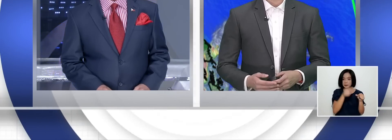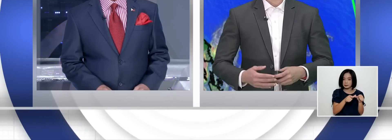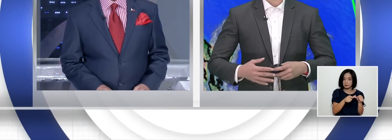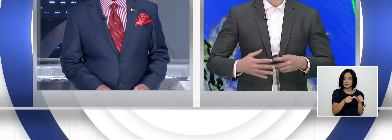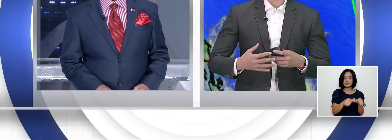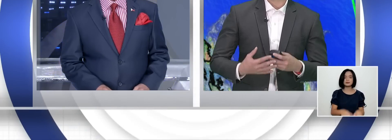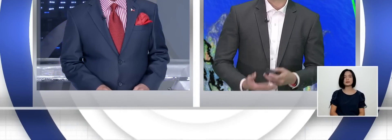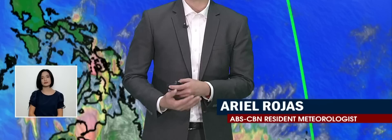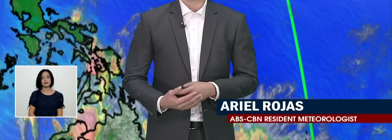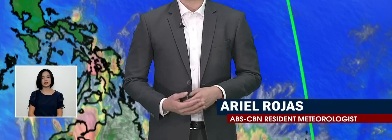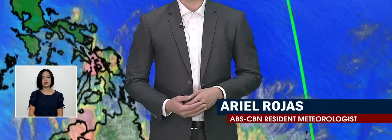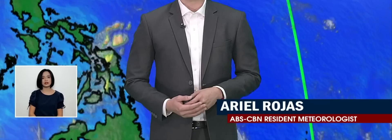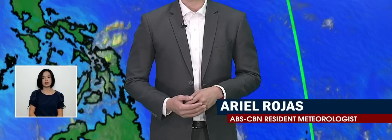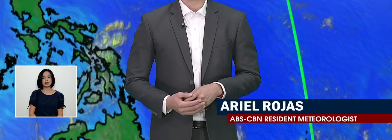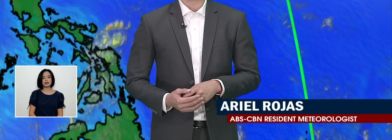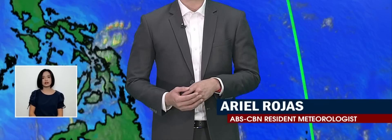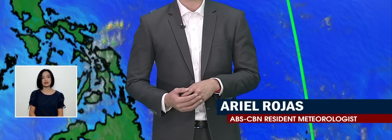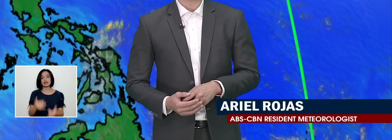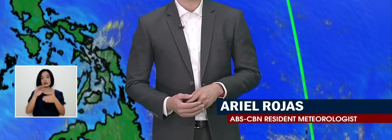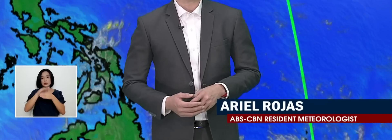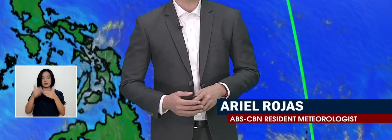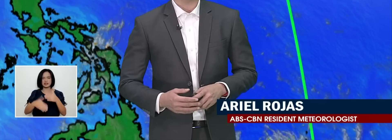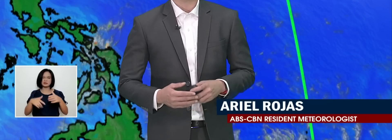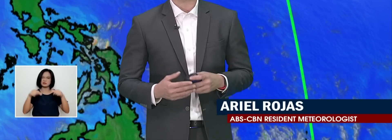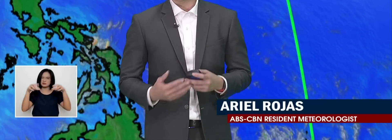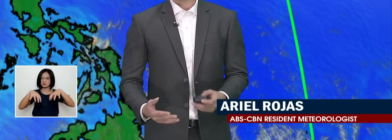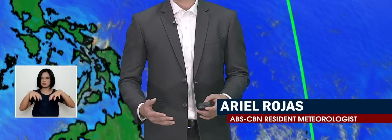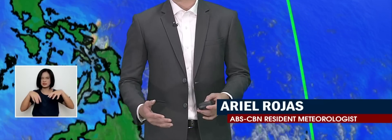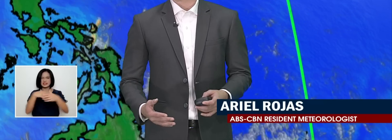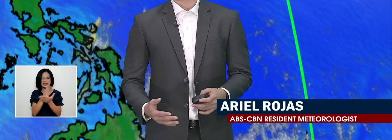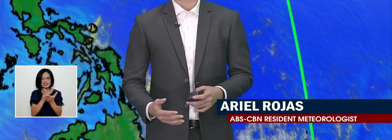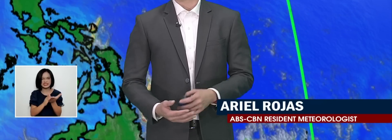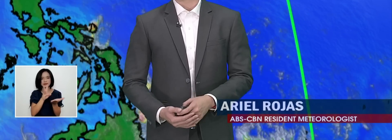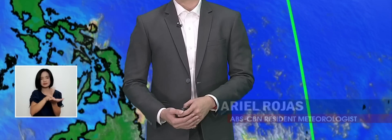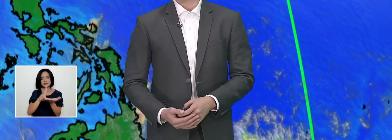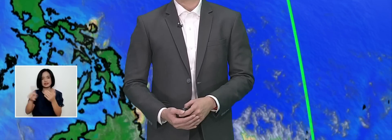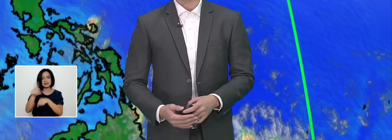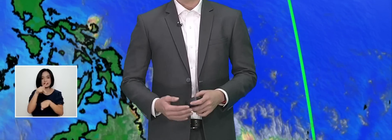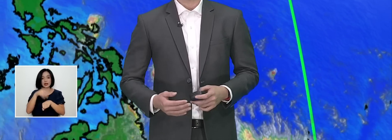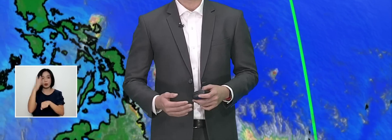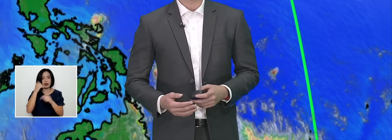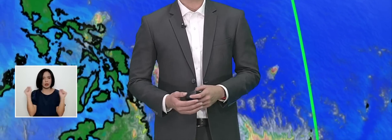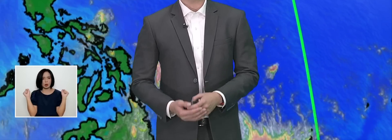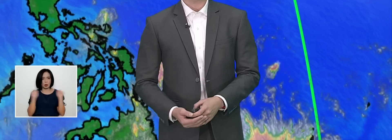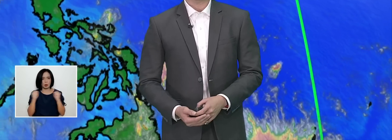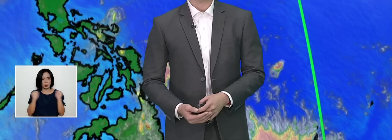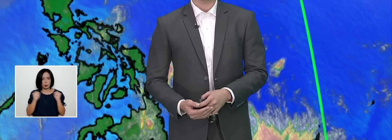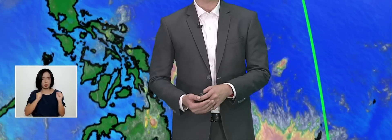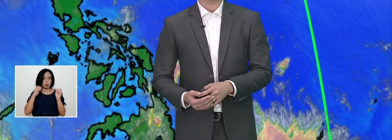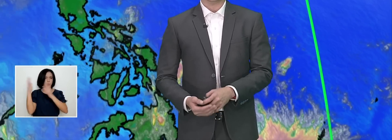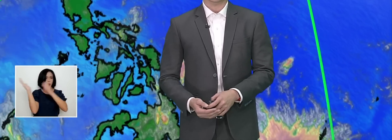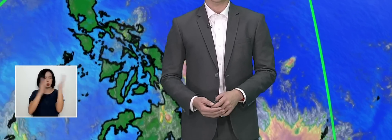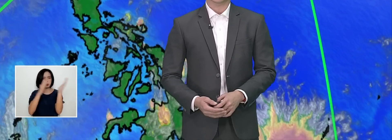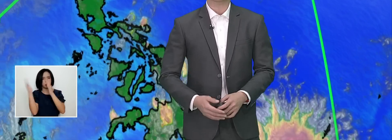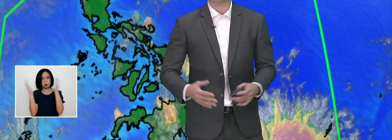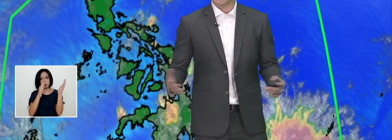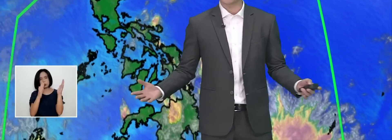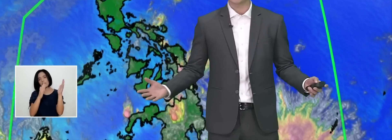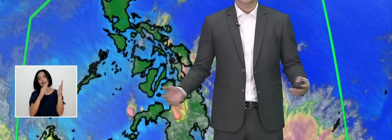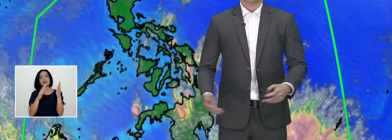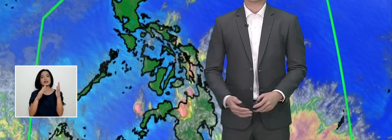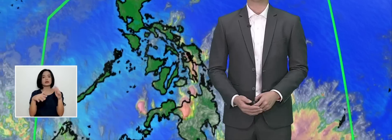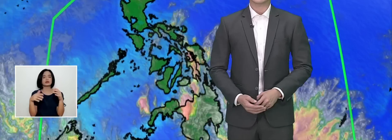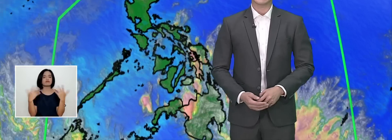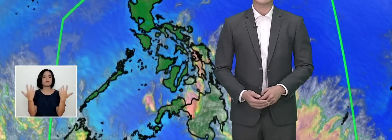Kabayan, medyo maulan ngayong weekend sa ilang lugar sa bansa dahil sa lalakas na amihan, mabubuong shear line at thunderstorms.